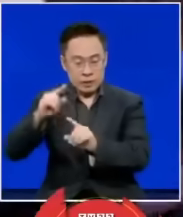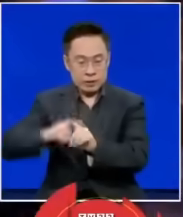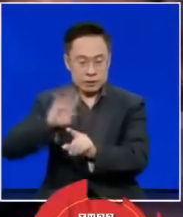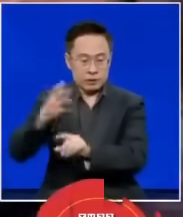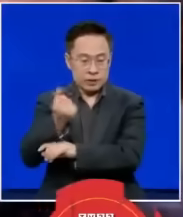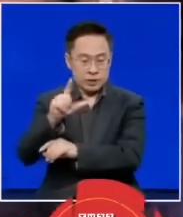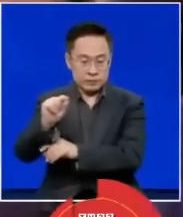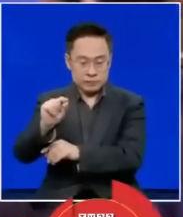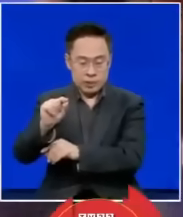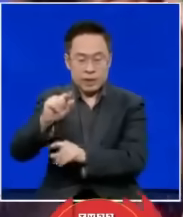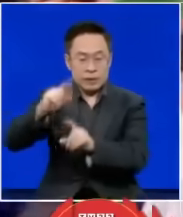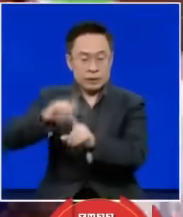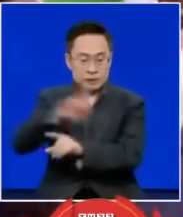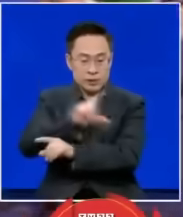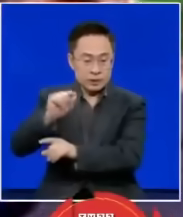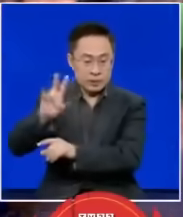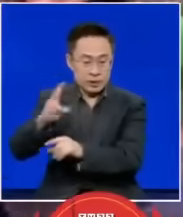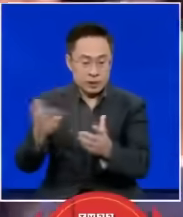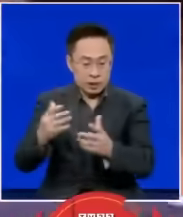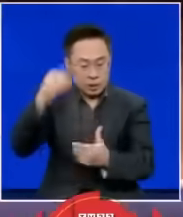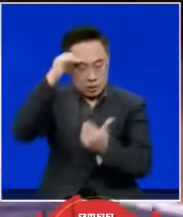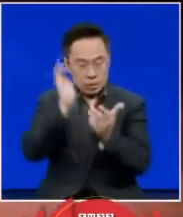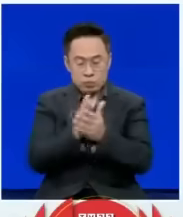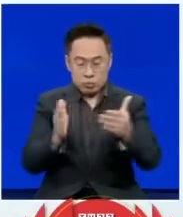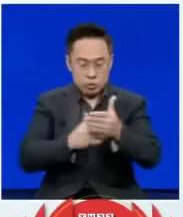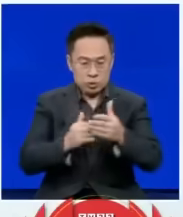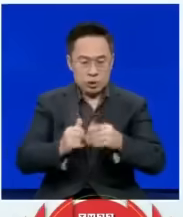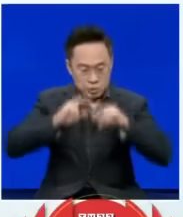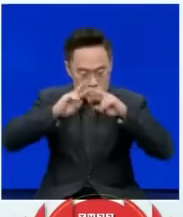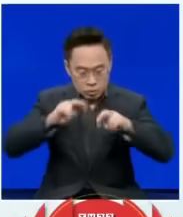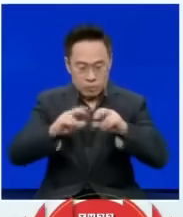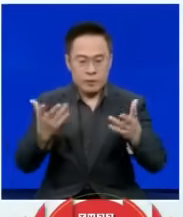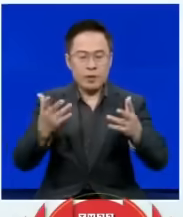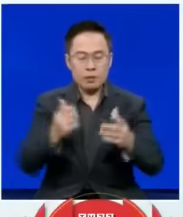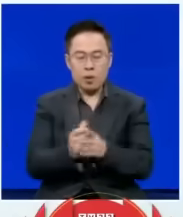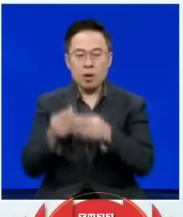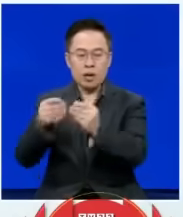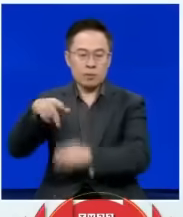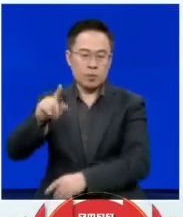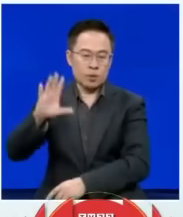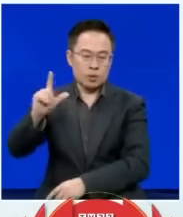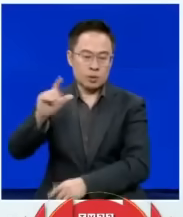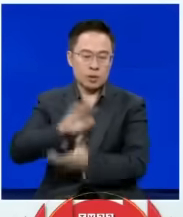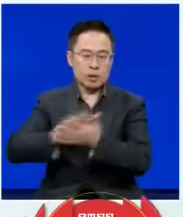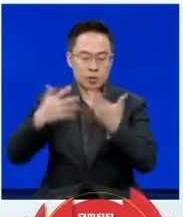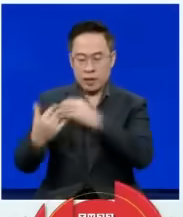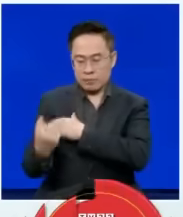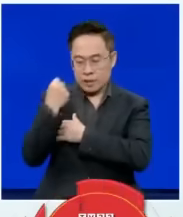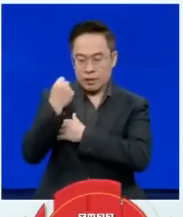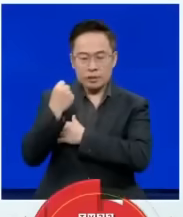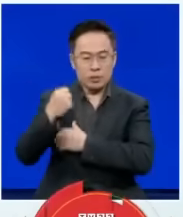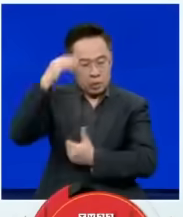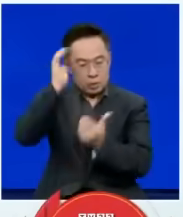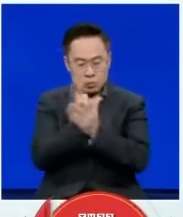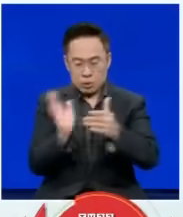ษายนทางพนักงานสอบสวนสน.เตาปูนก็ไม่มีอำนาจสอบสวนแล้วเหมือนกันการส่งสำนวนไปให้ปปช.พิจารณ